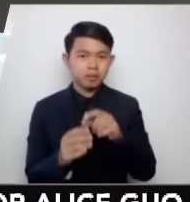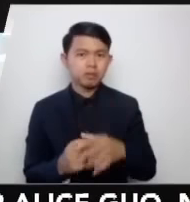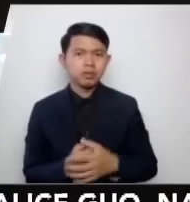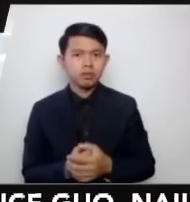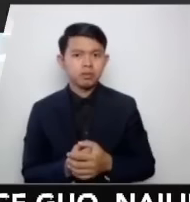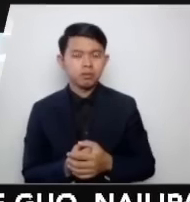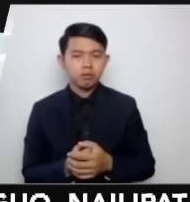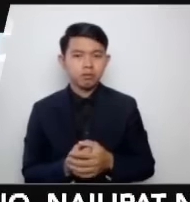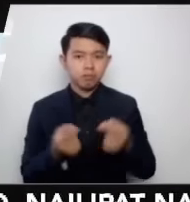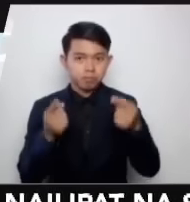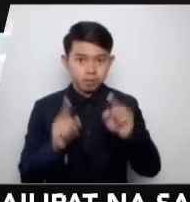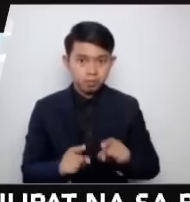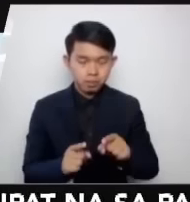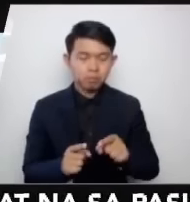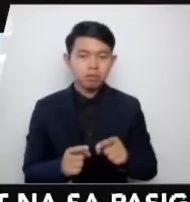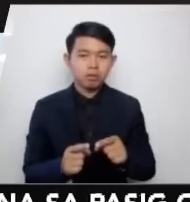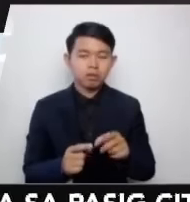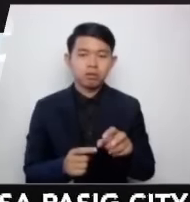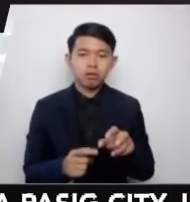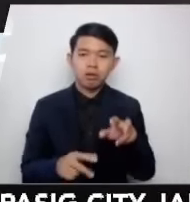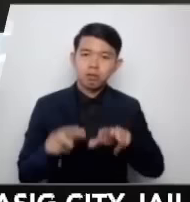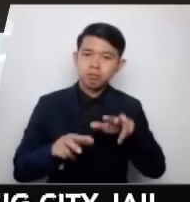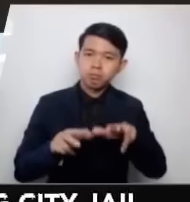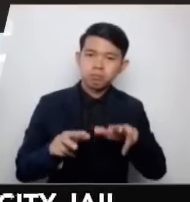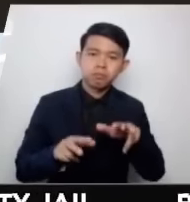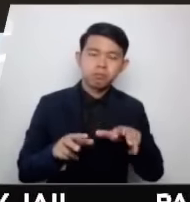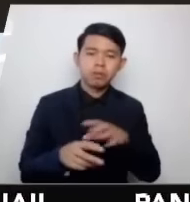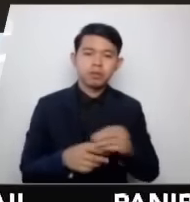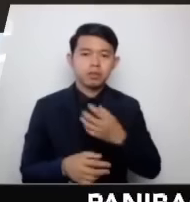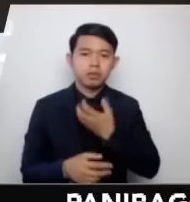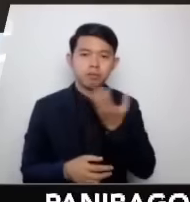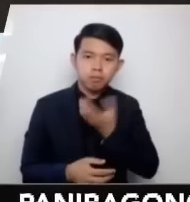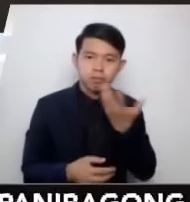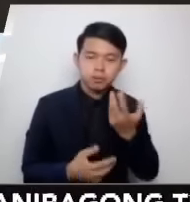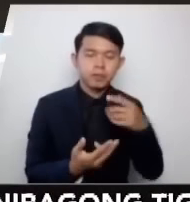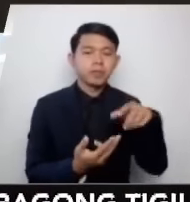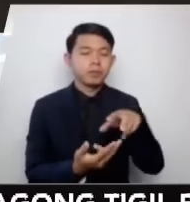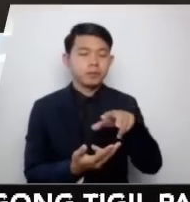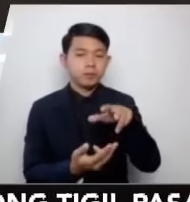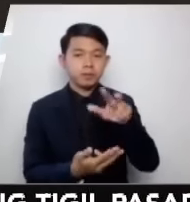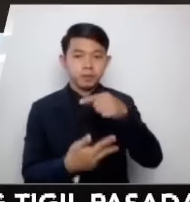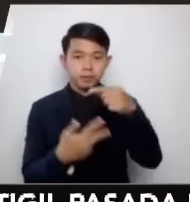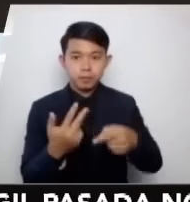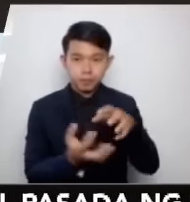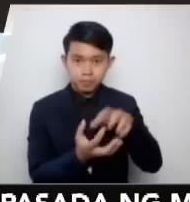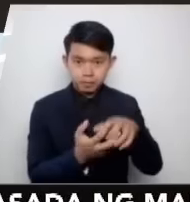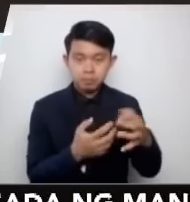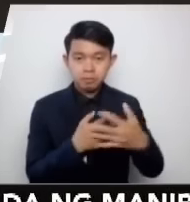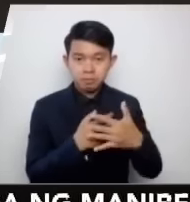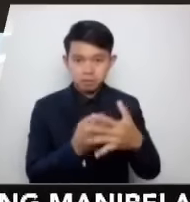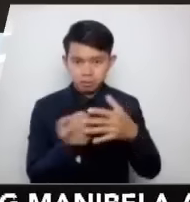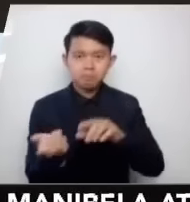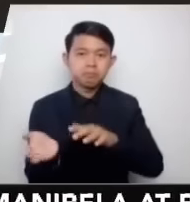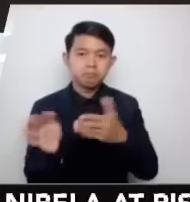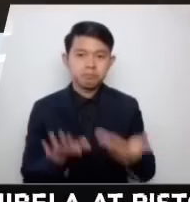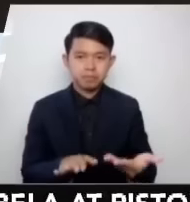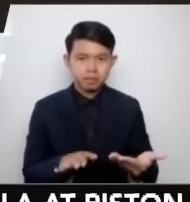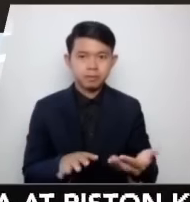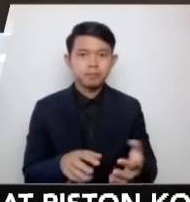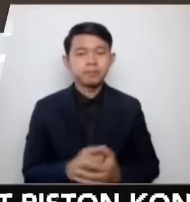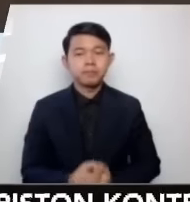nagsuka at naglaway ang 3 sa 5 alagang aso nila. Makalipas lang ang ilang minuto, namatay ang mga ito. Hinala ng